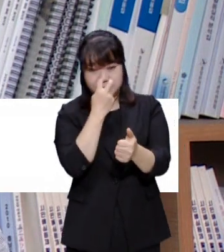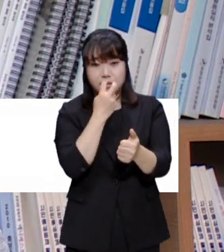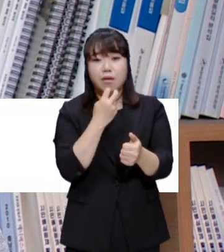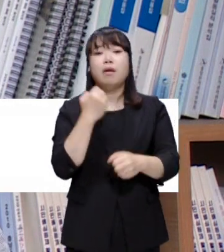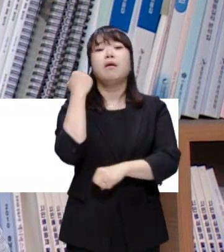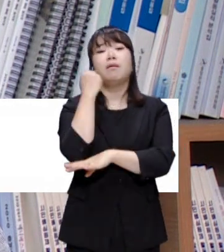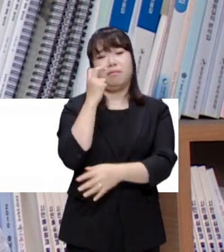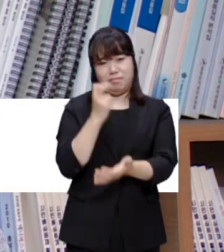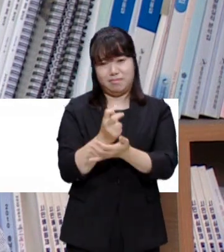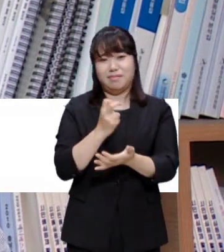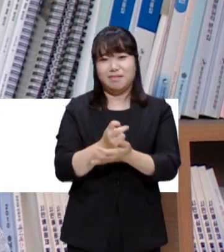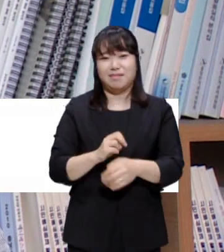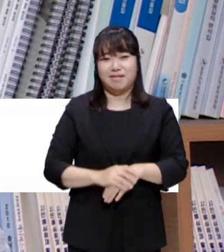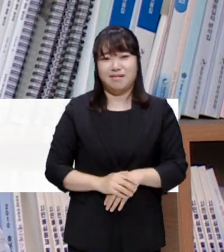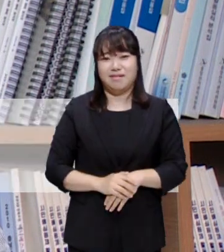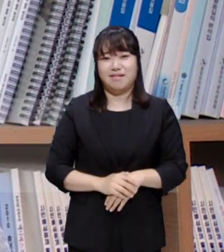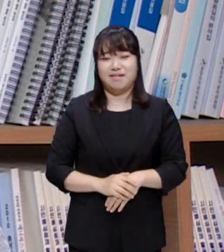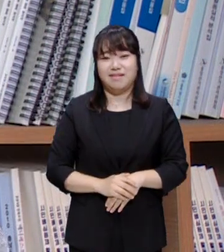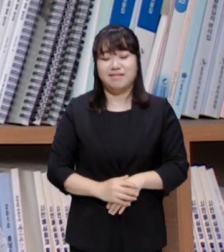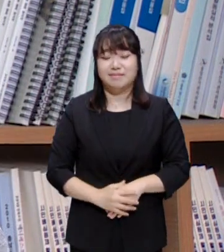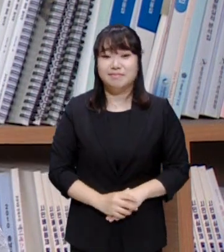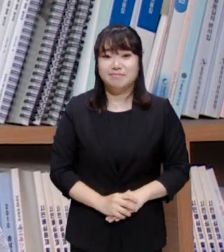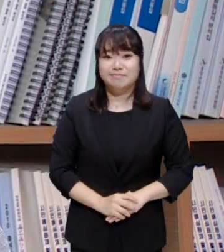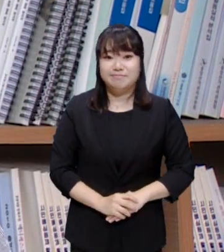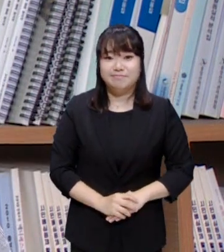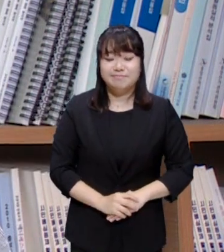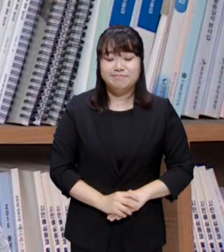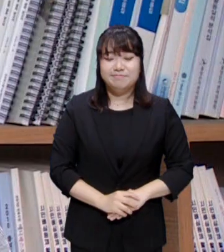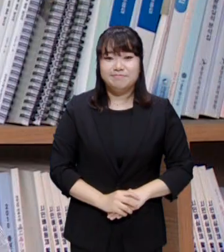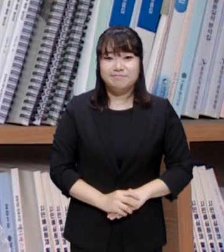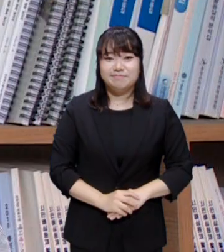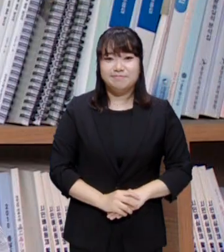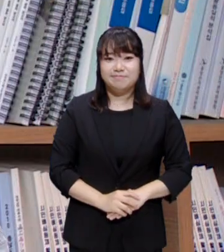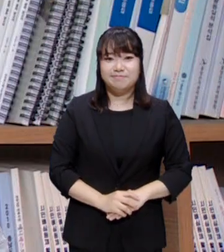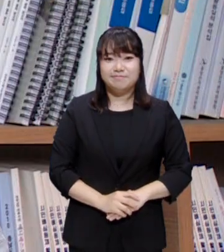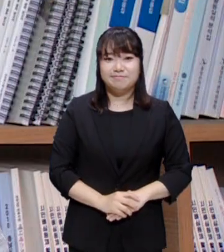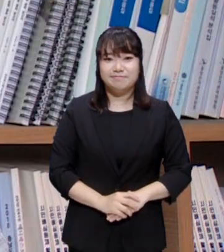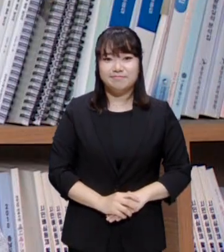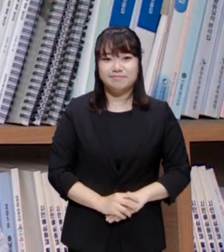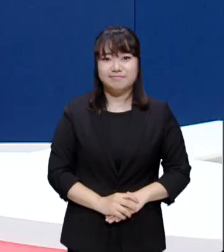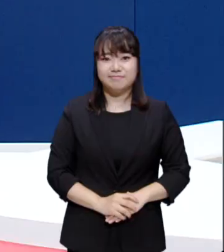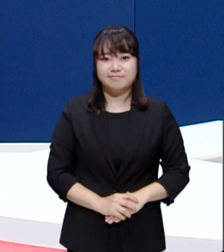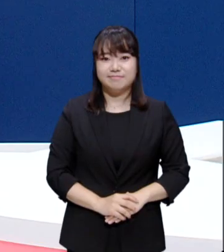잊지 말으셨으면 좋겠다고 하는 겁니다. 그래서 BTV 뉴스 이정윤입니다.